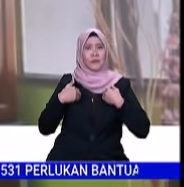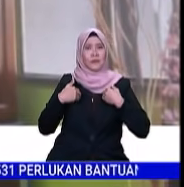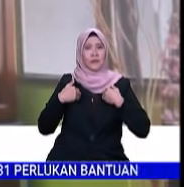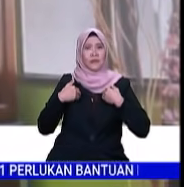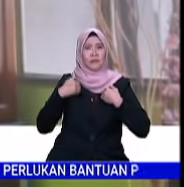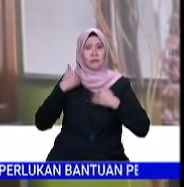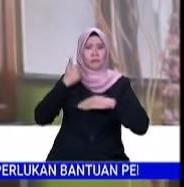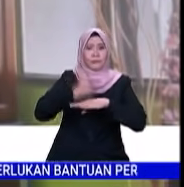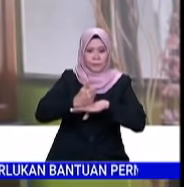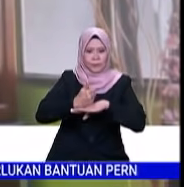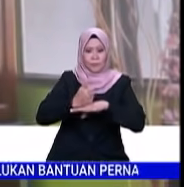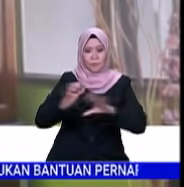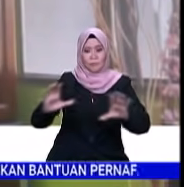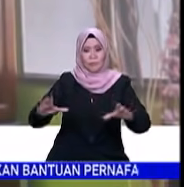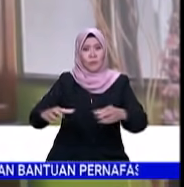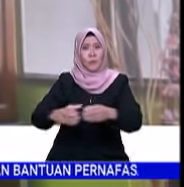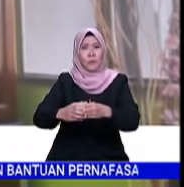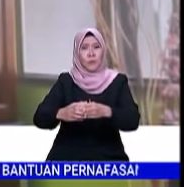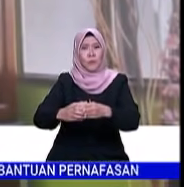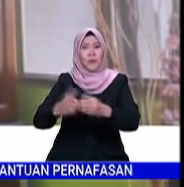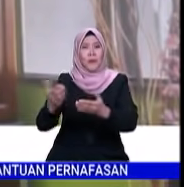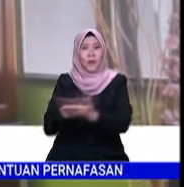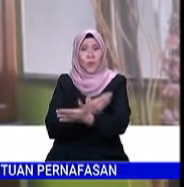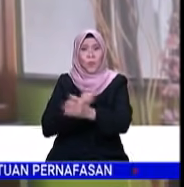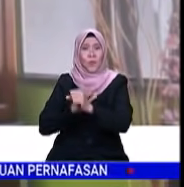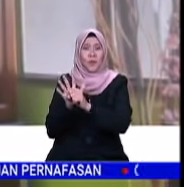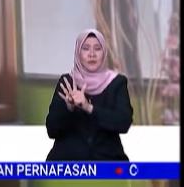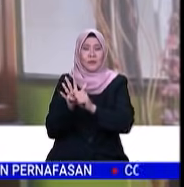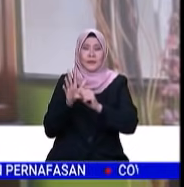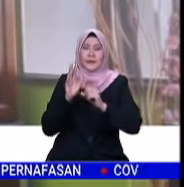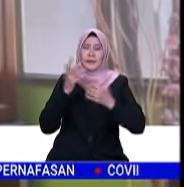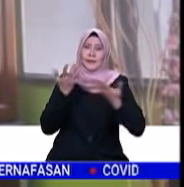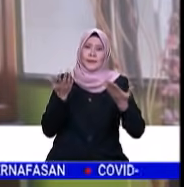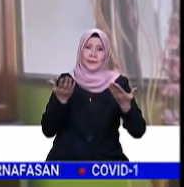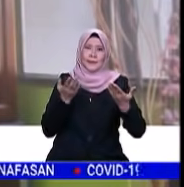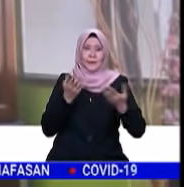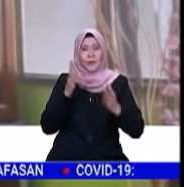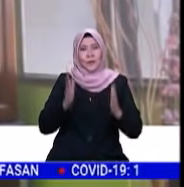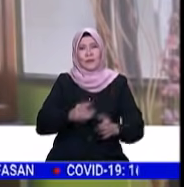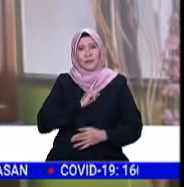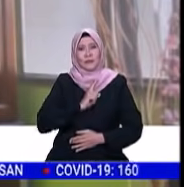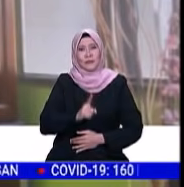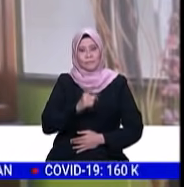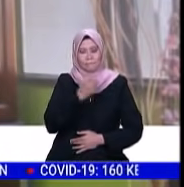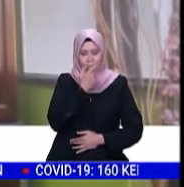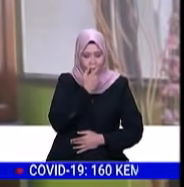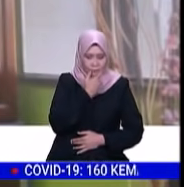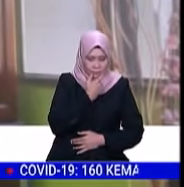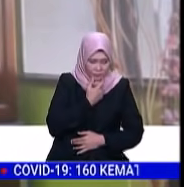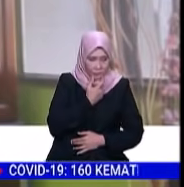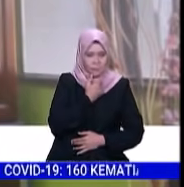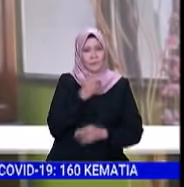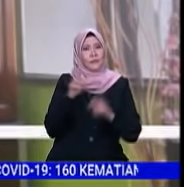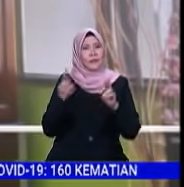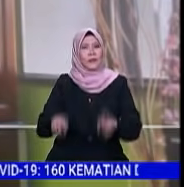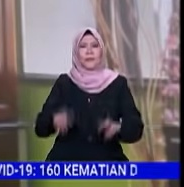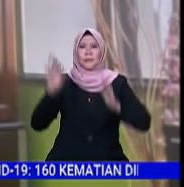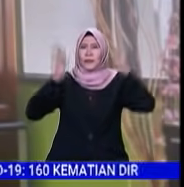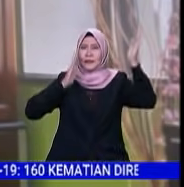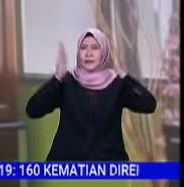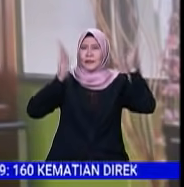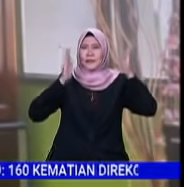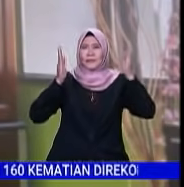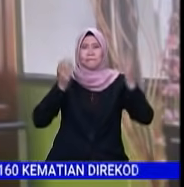satu kluster baru, ia akan menyedihkan umat Islam. Ia akan menyedihkan rakyat Malaysia.